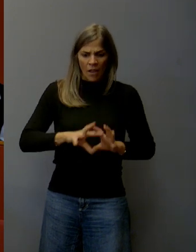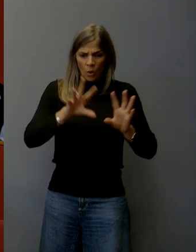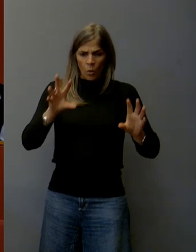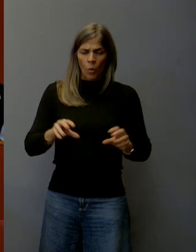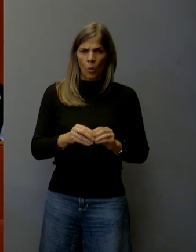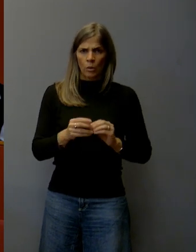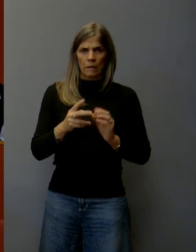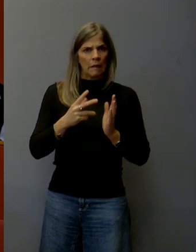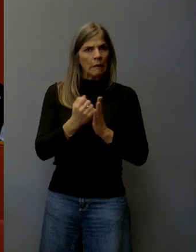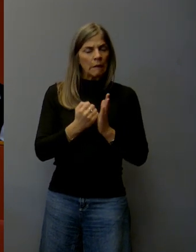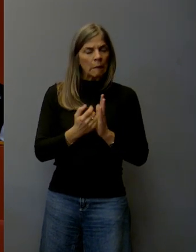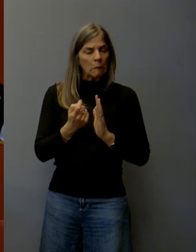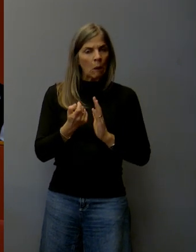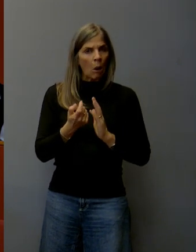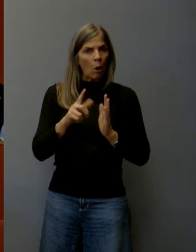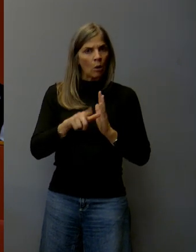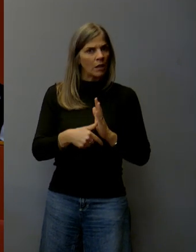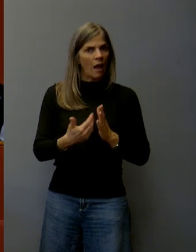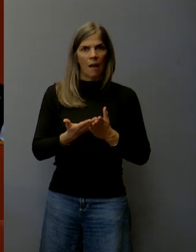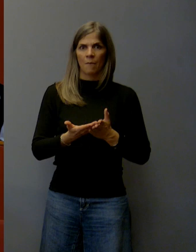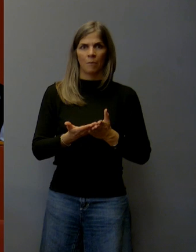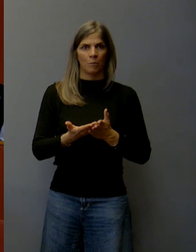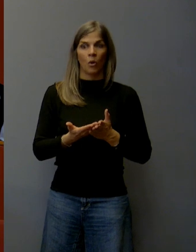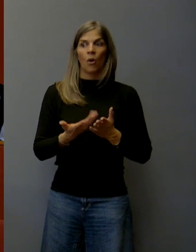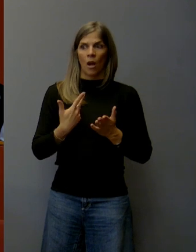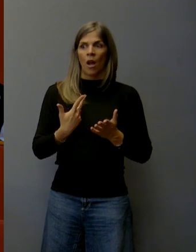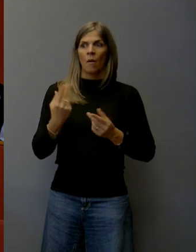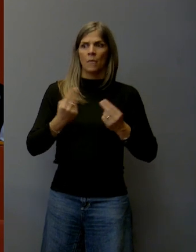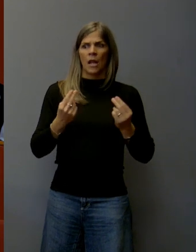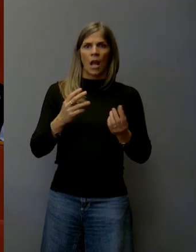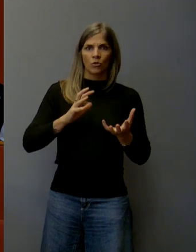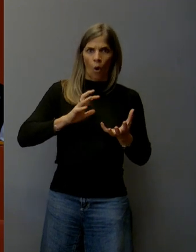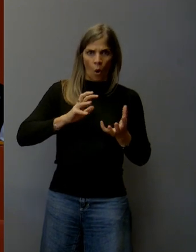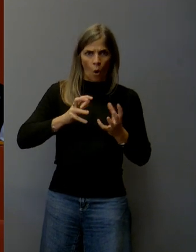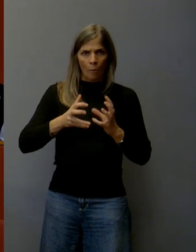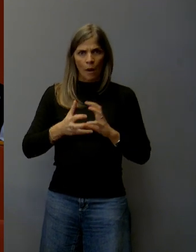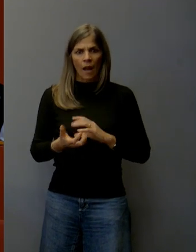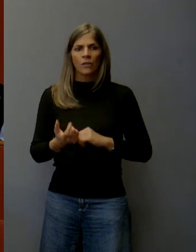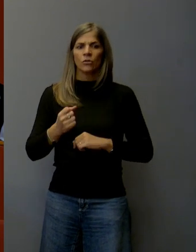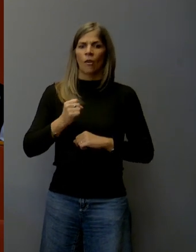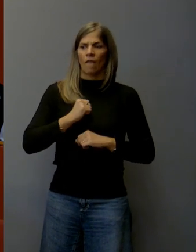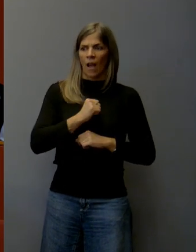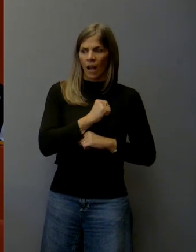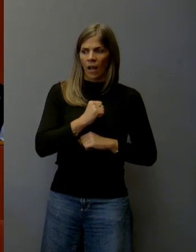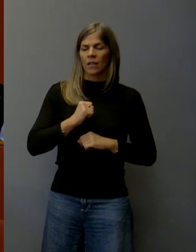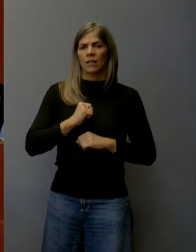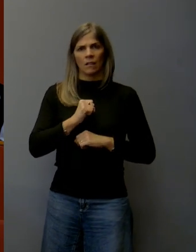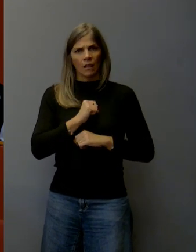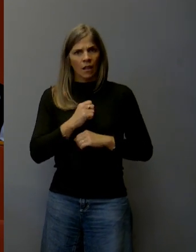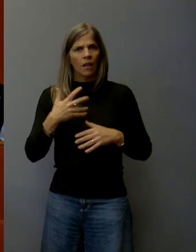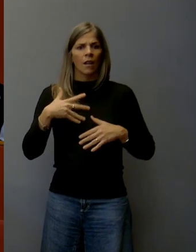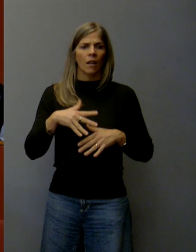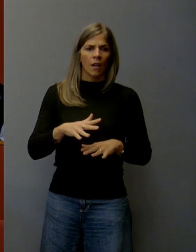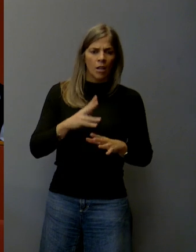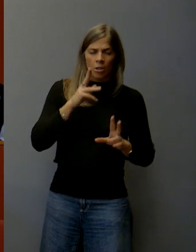vengono messi a disposizione vista la complessità del bilancio e vista anche la fatica che si fa nel poter